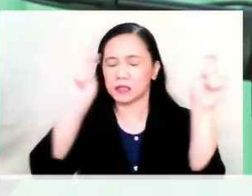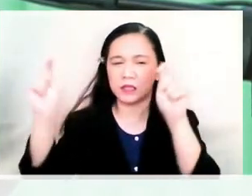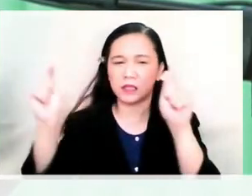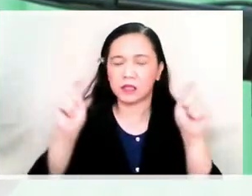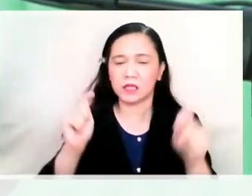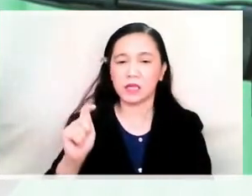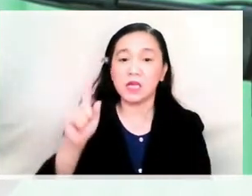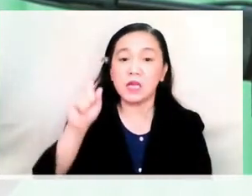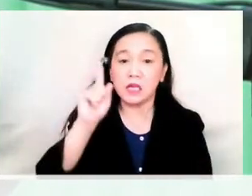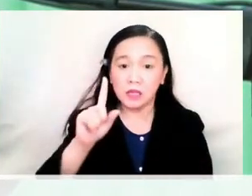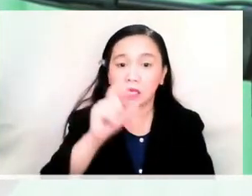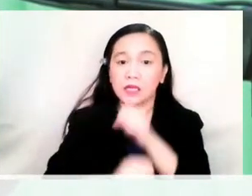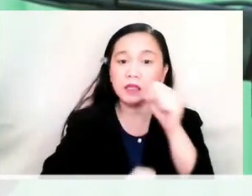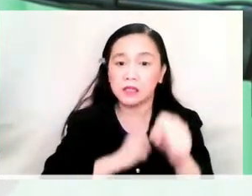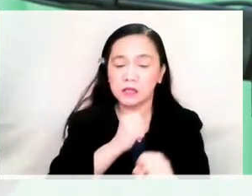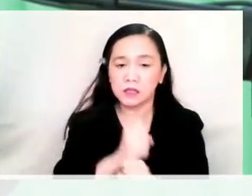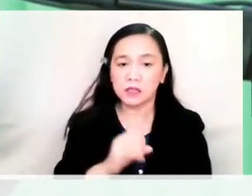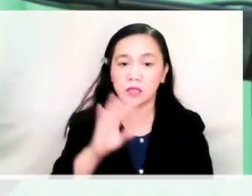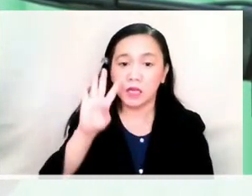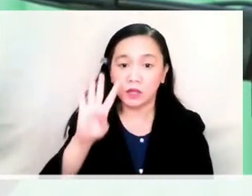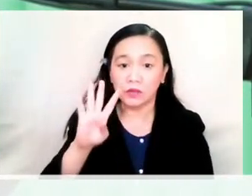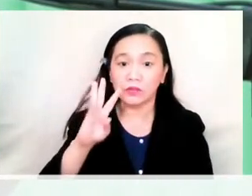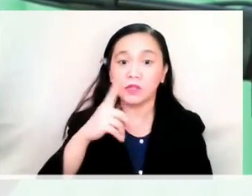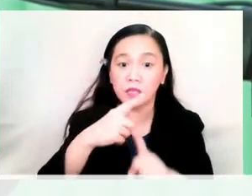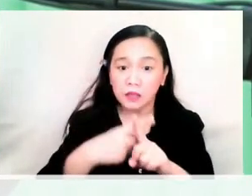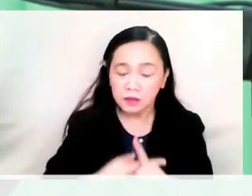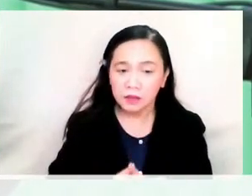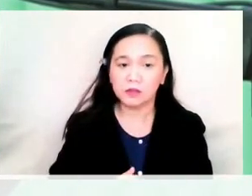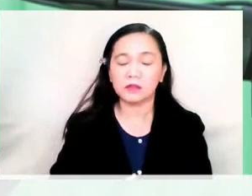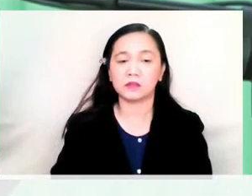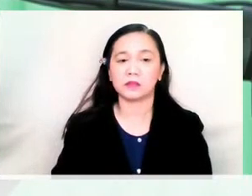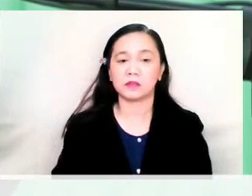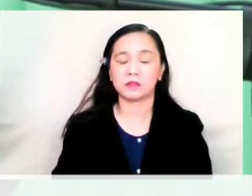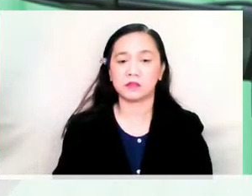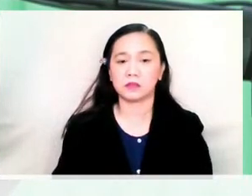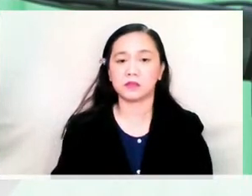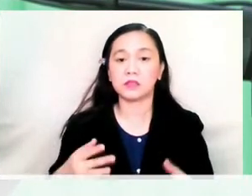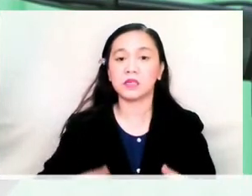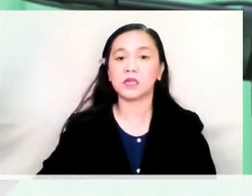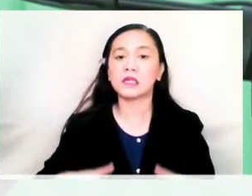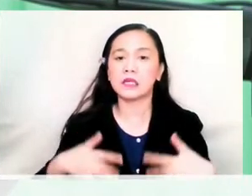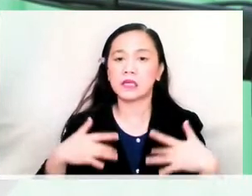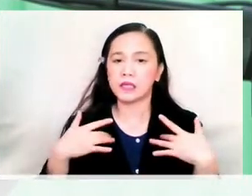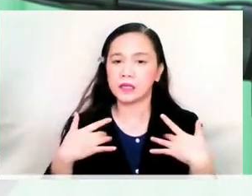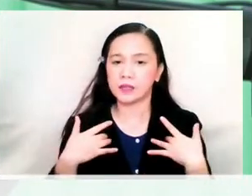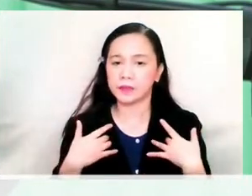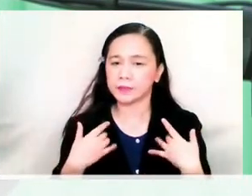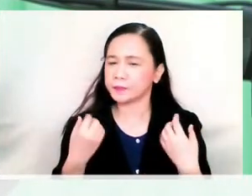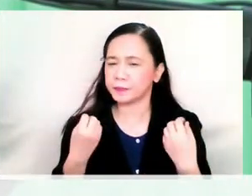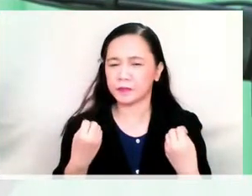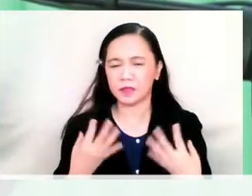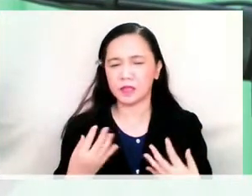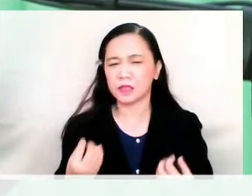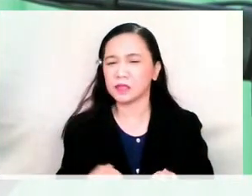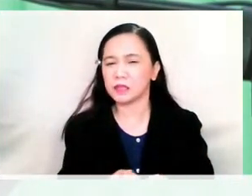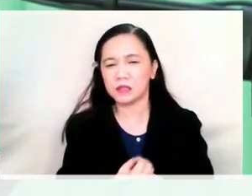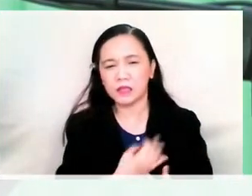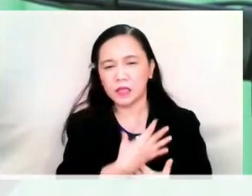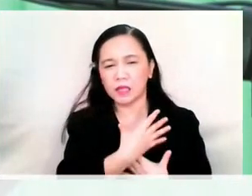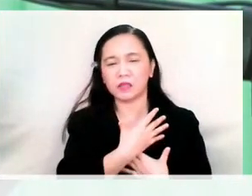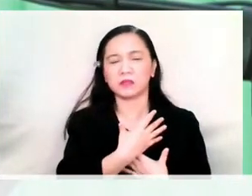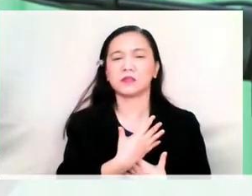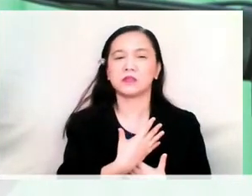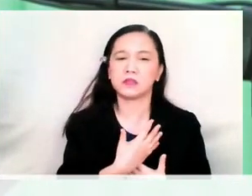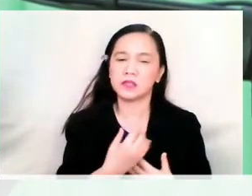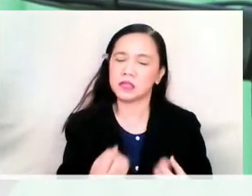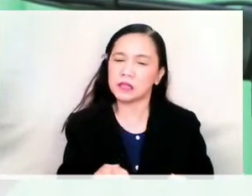1 taon at 4 buwan na. Ang buhay natin ay puno ng takot. Takot tayo sa